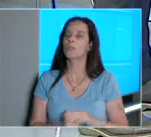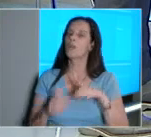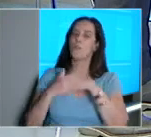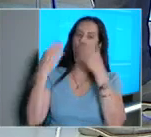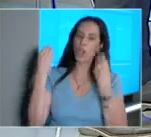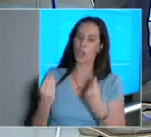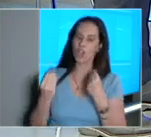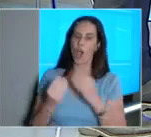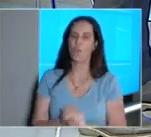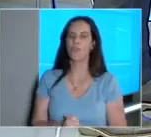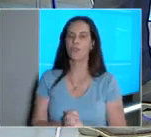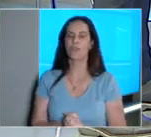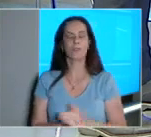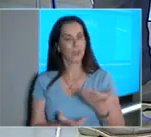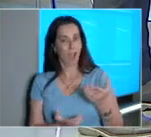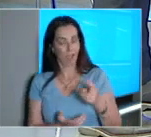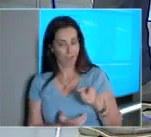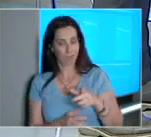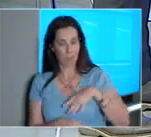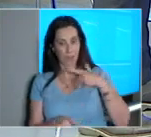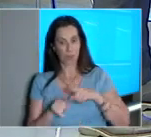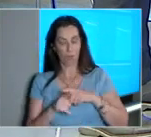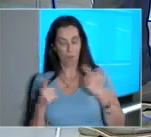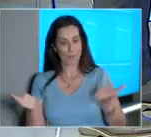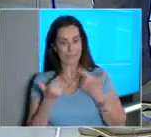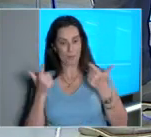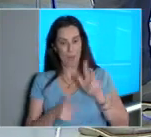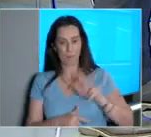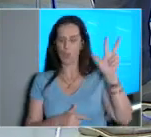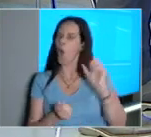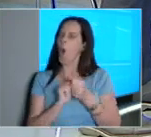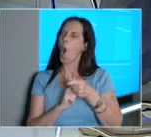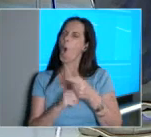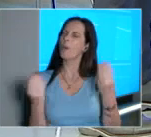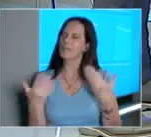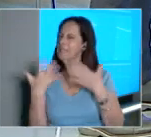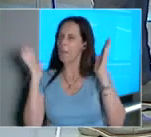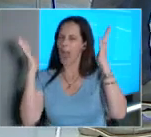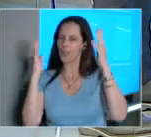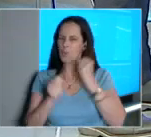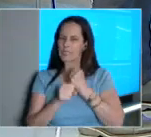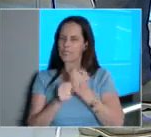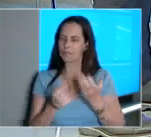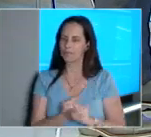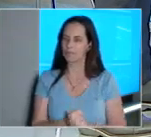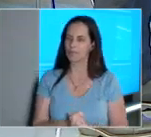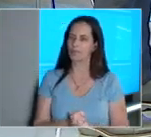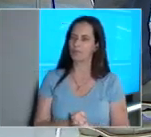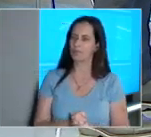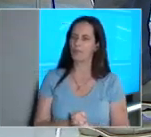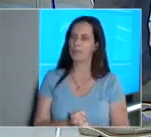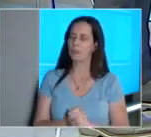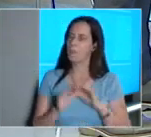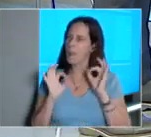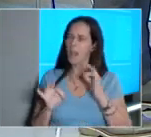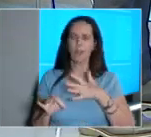בוקר טוב גם לכם. חיים, יום חג ברמת הגולן, או שזה ככה יותר רוח וצלצולים? לא, ממש